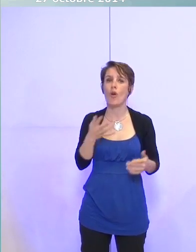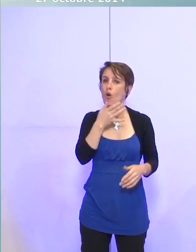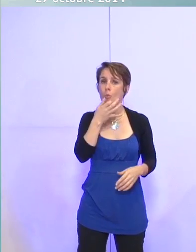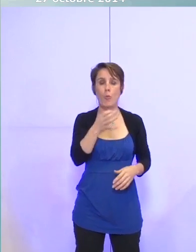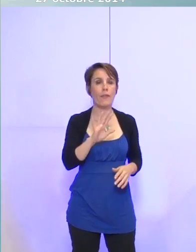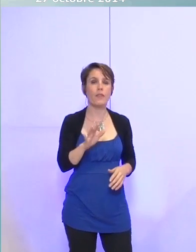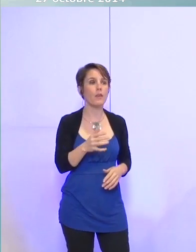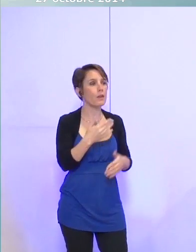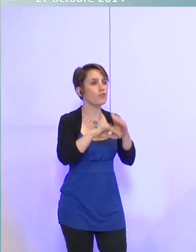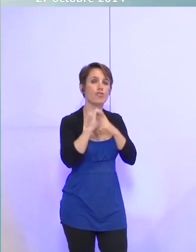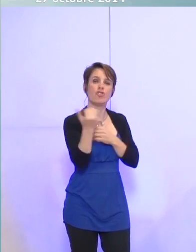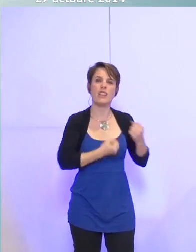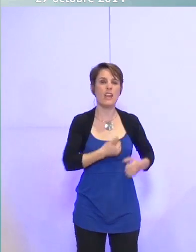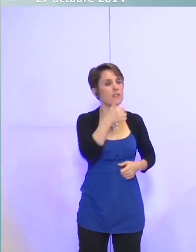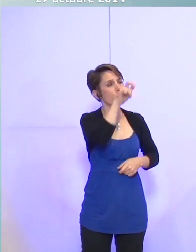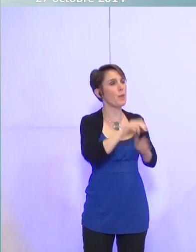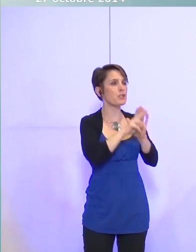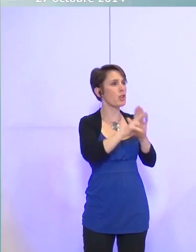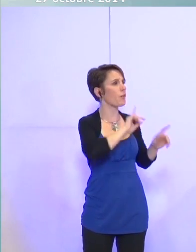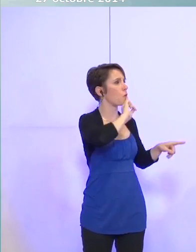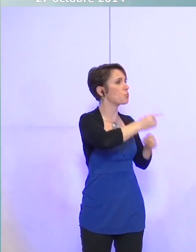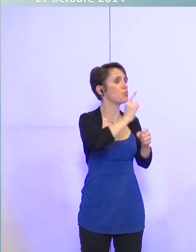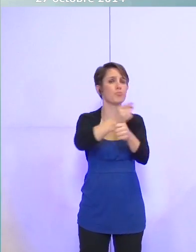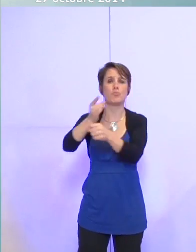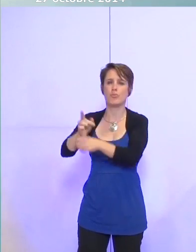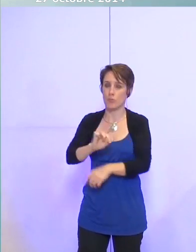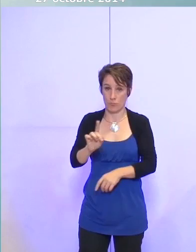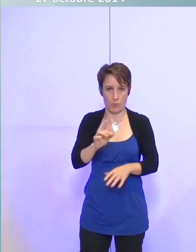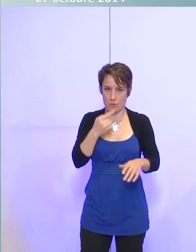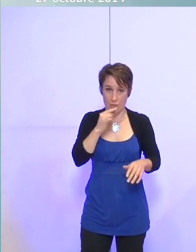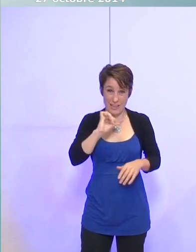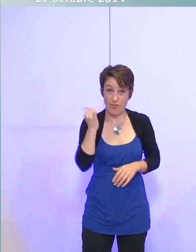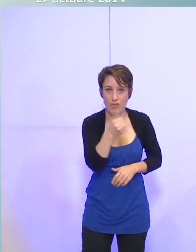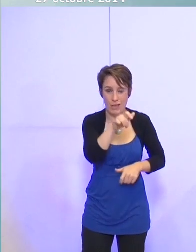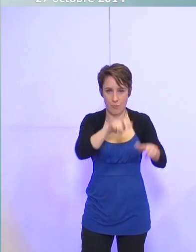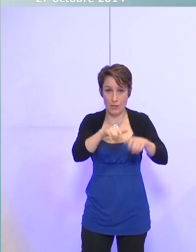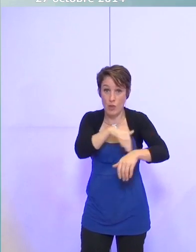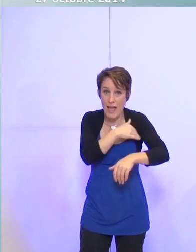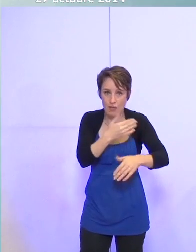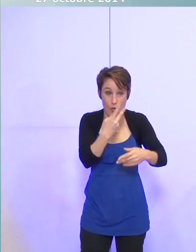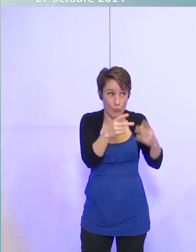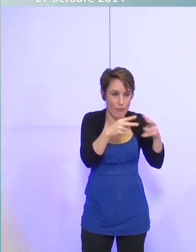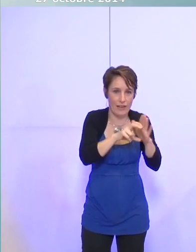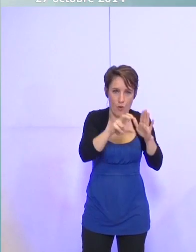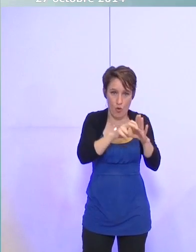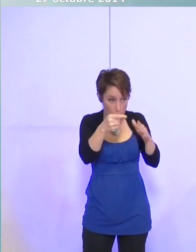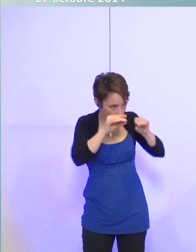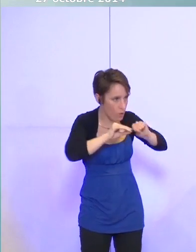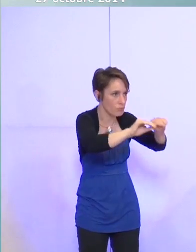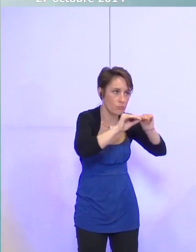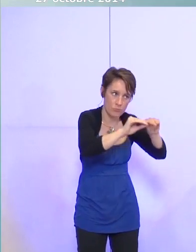référent par service, mais bien d'envisager un véritable plan de formation de tous les agents à une culture de la donnée